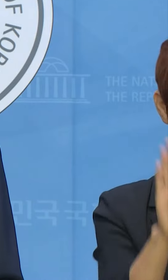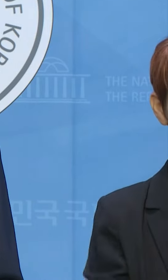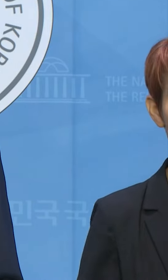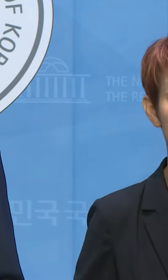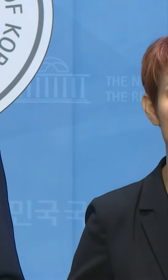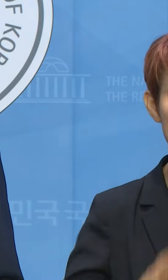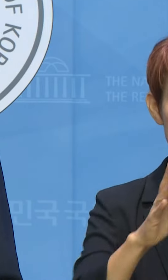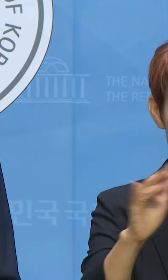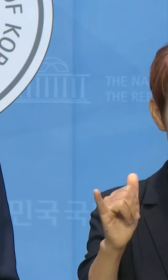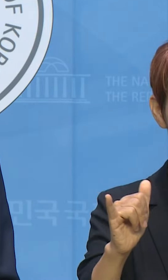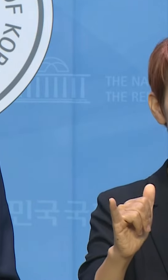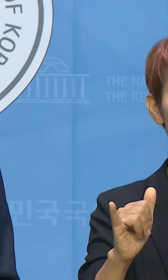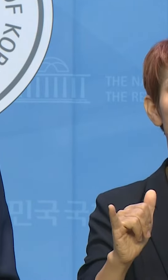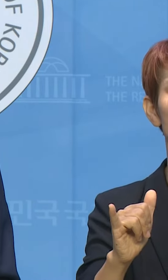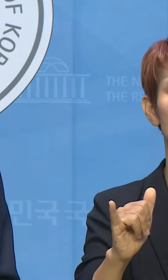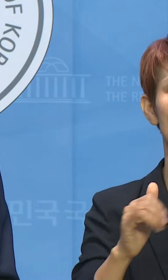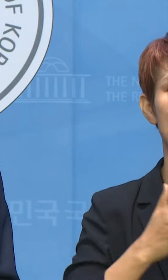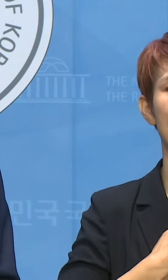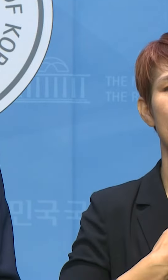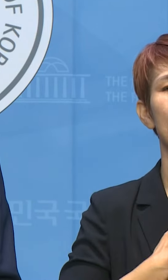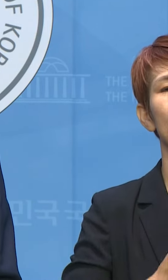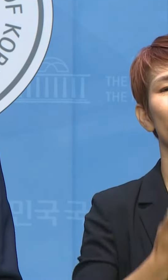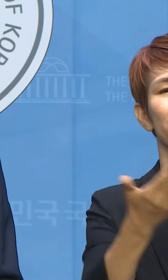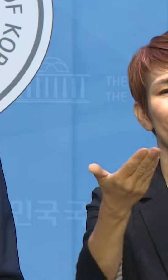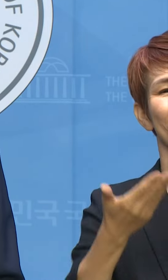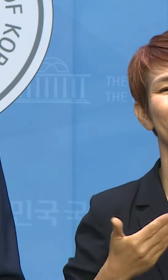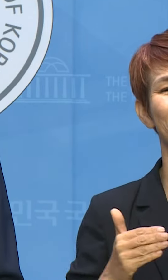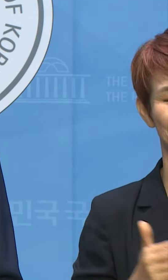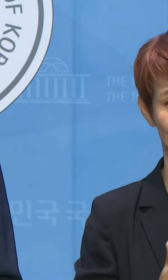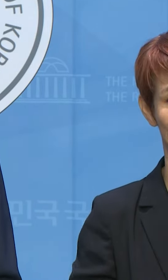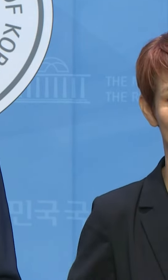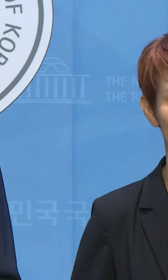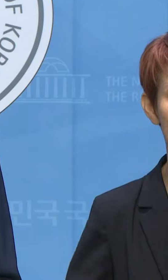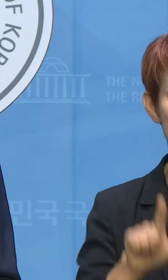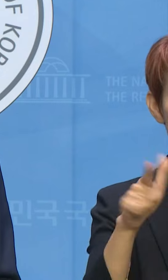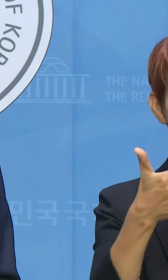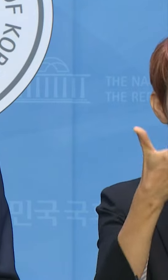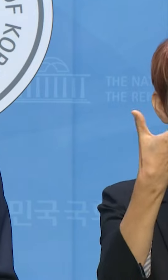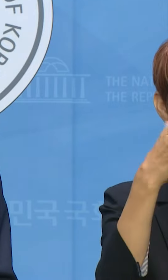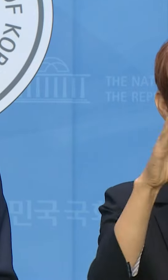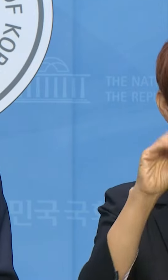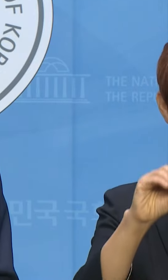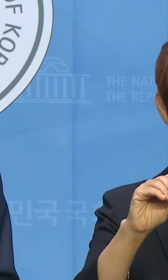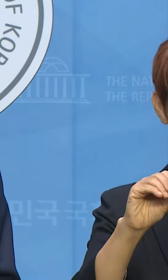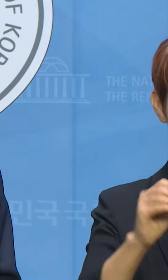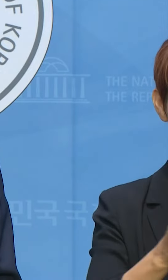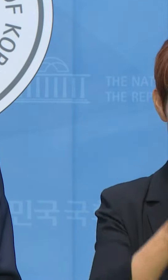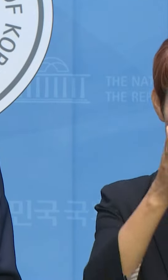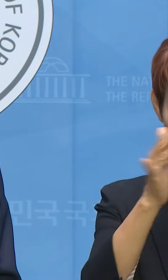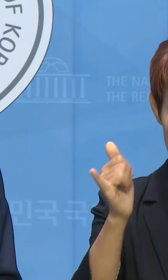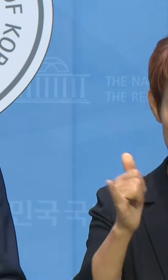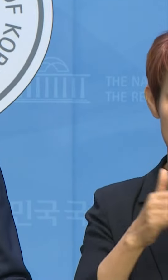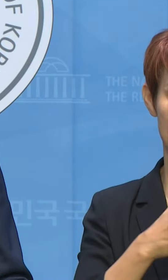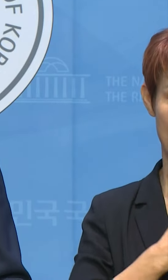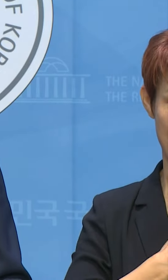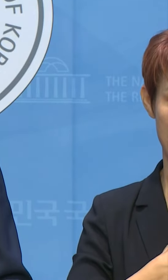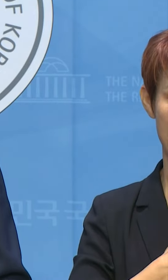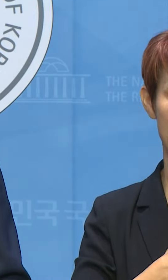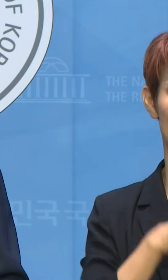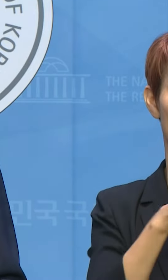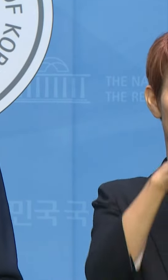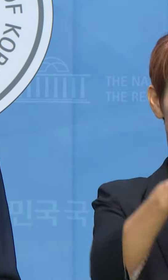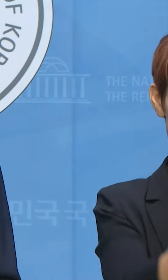국민은 또다시 뛰어내리는를 받아주셨습니다 0만 애국 시민들이 저와 당원 동지들을